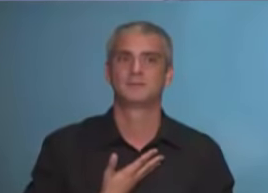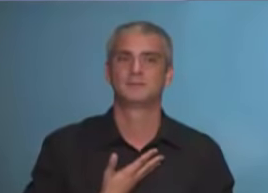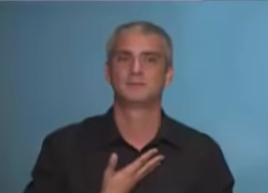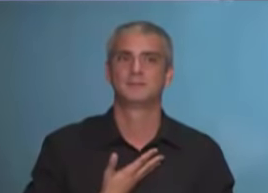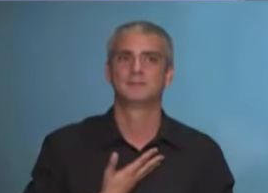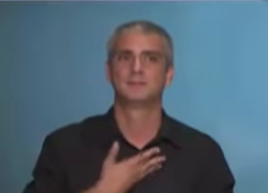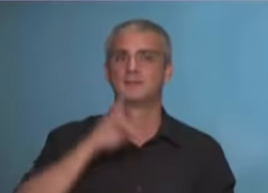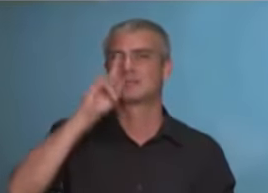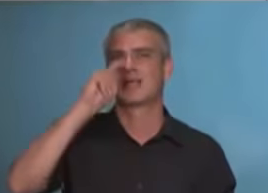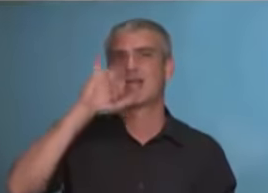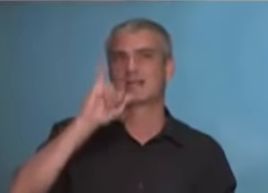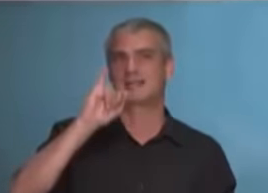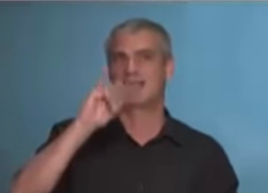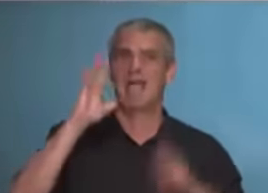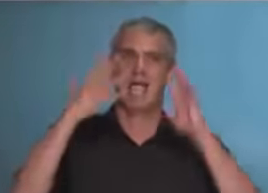חני!